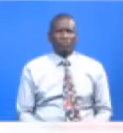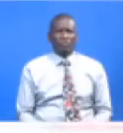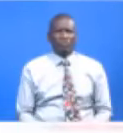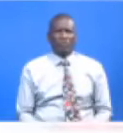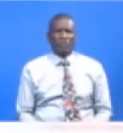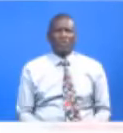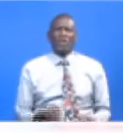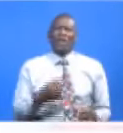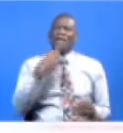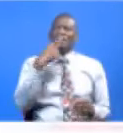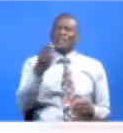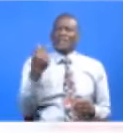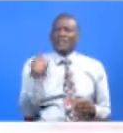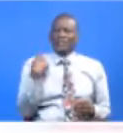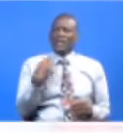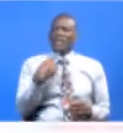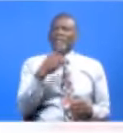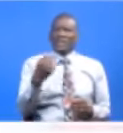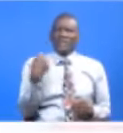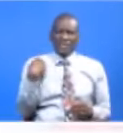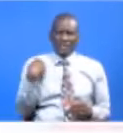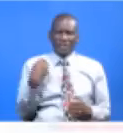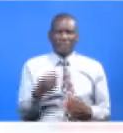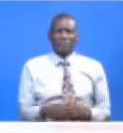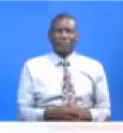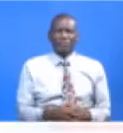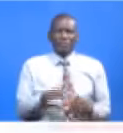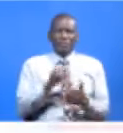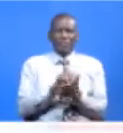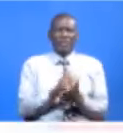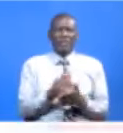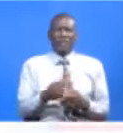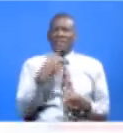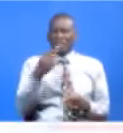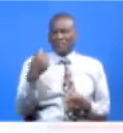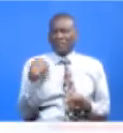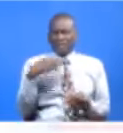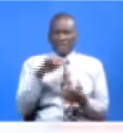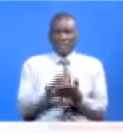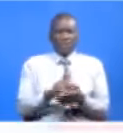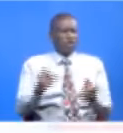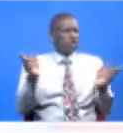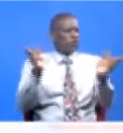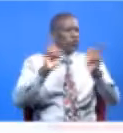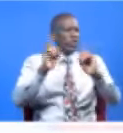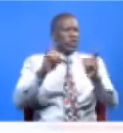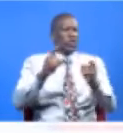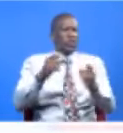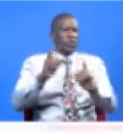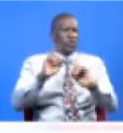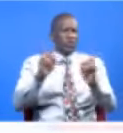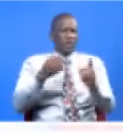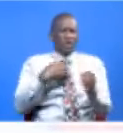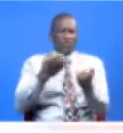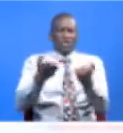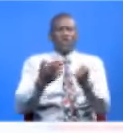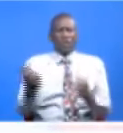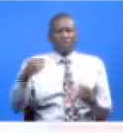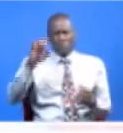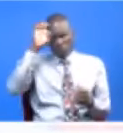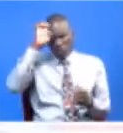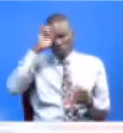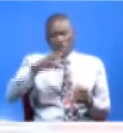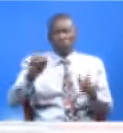Na nilisema jana ya kwamba hamtakuwa na haja tena ya kuja Eldoret ama